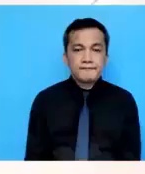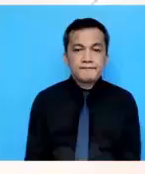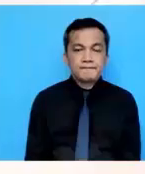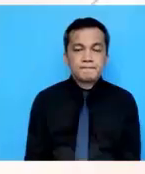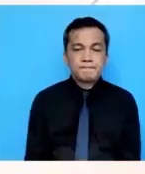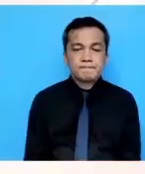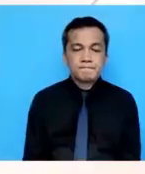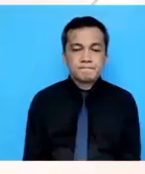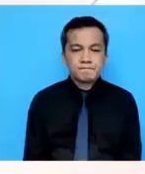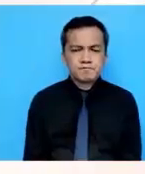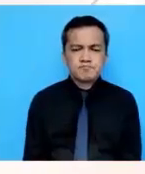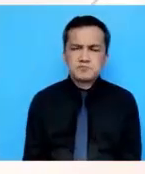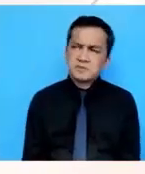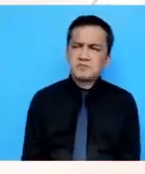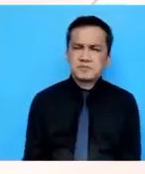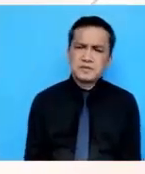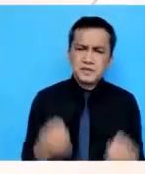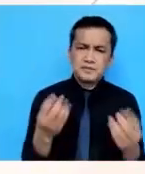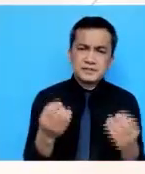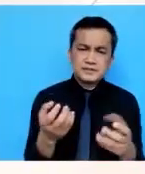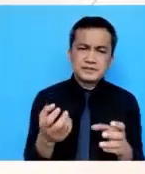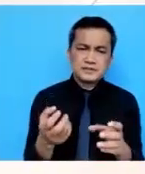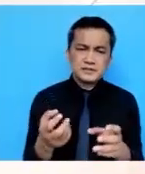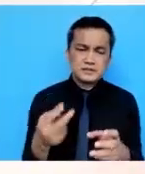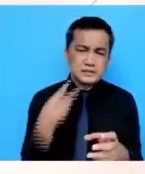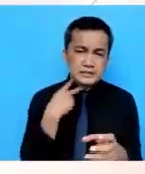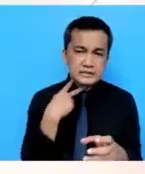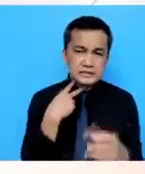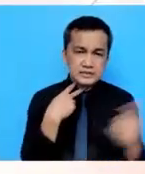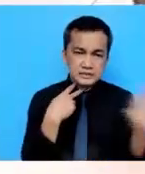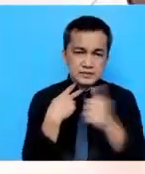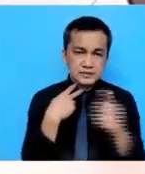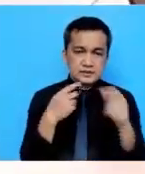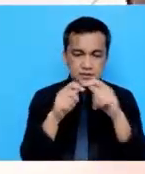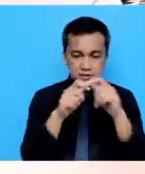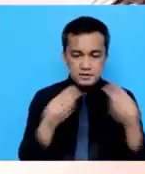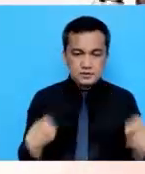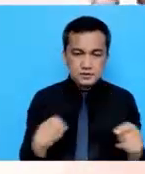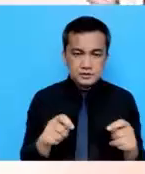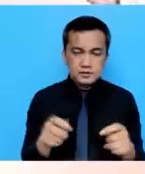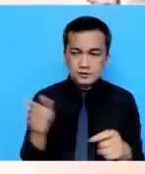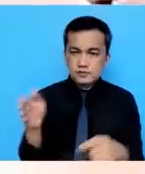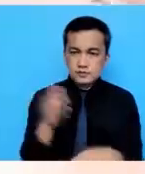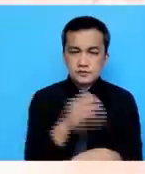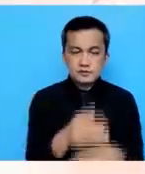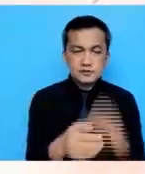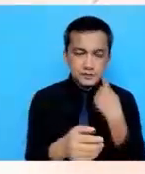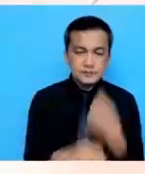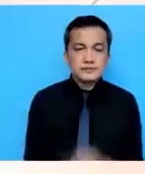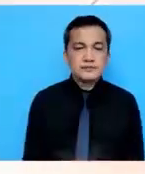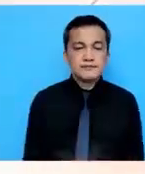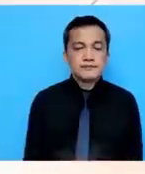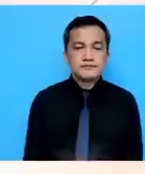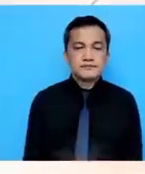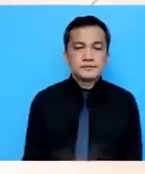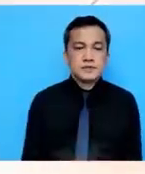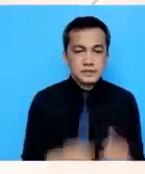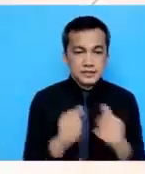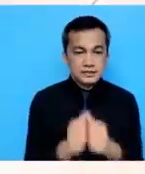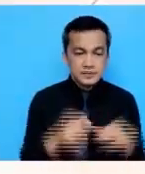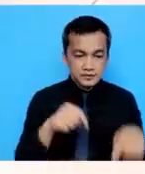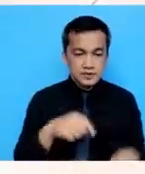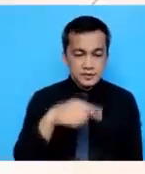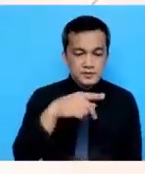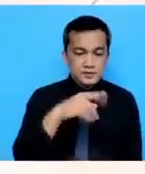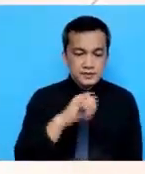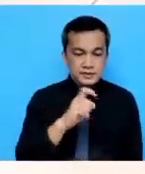Julius, marami-rami pa rin mga pasahero ang stranded sa mga transport terminal na inikutan natin kanina. Kasama na itong Paranaque Integrated